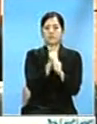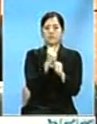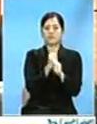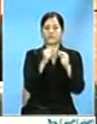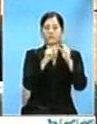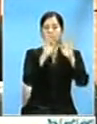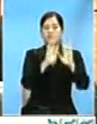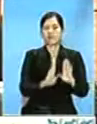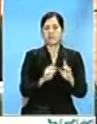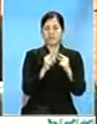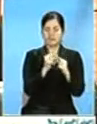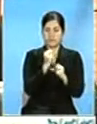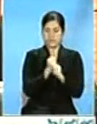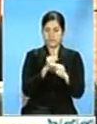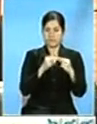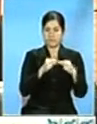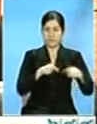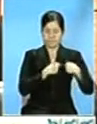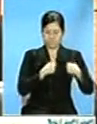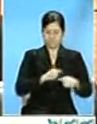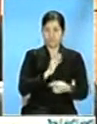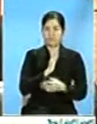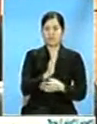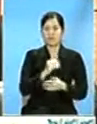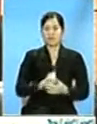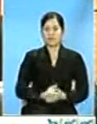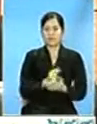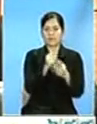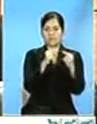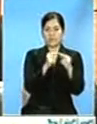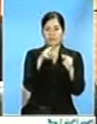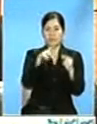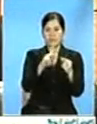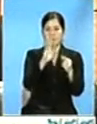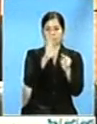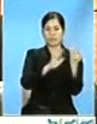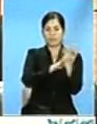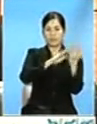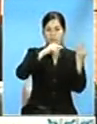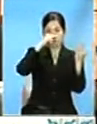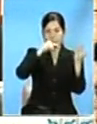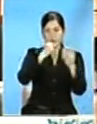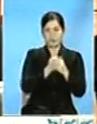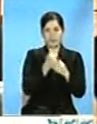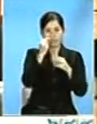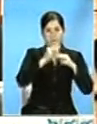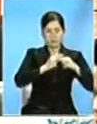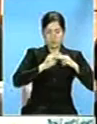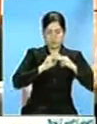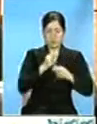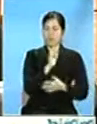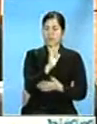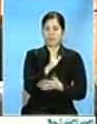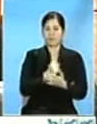ความบริสุทธิ์ใจมุ่งหวังผลส่วนรวมไม่ใช่ส่วนตัวหรือมี